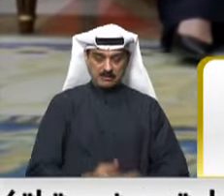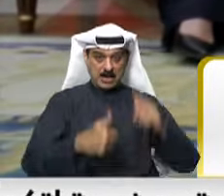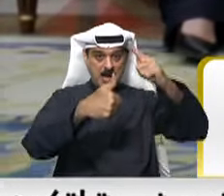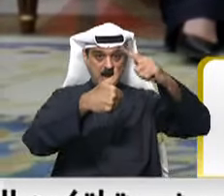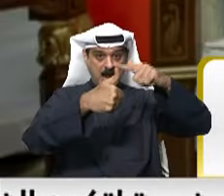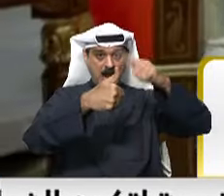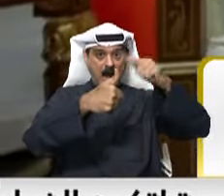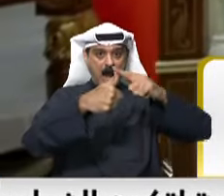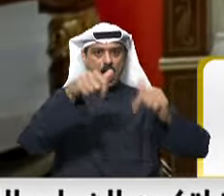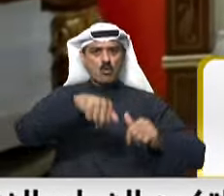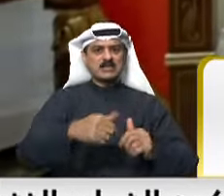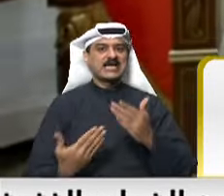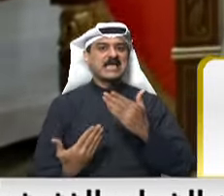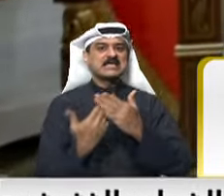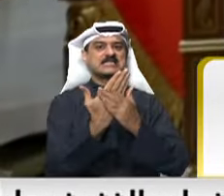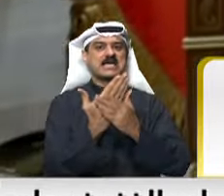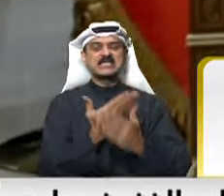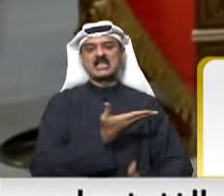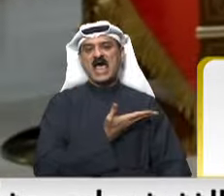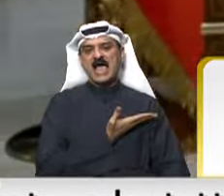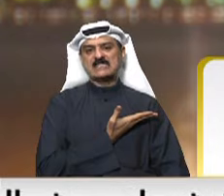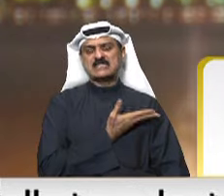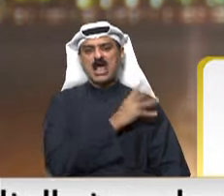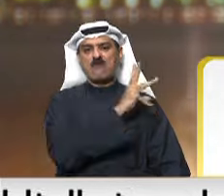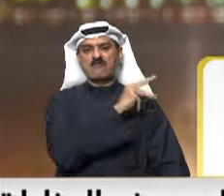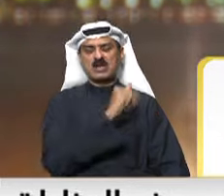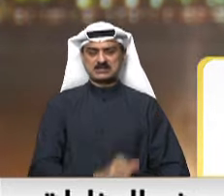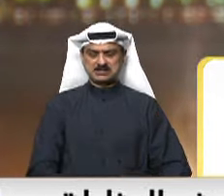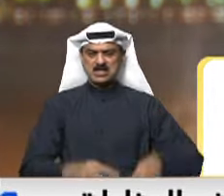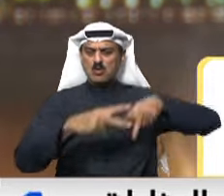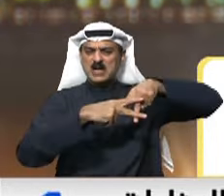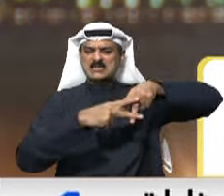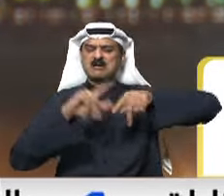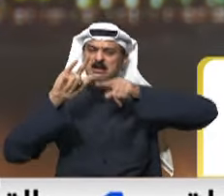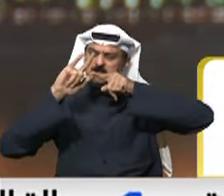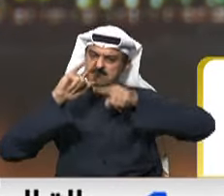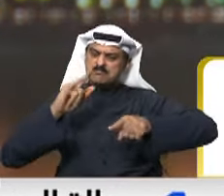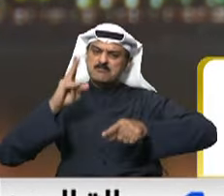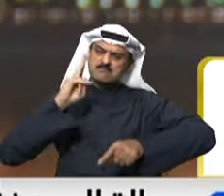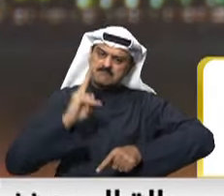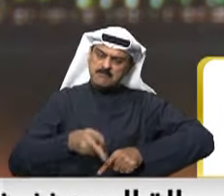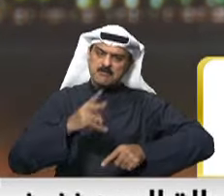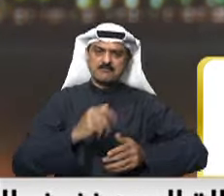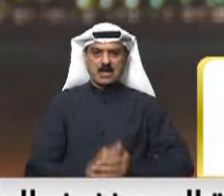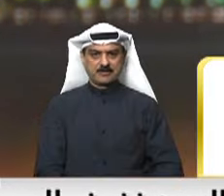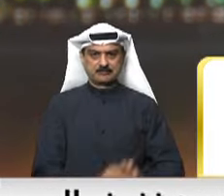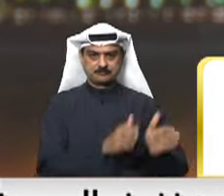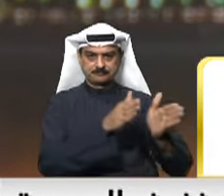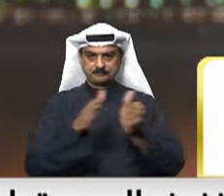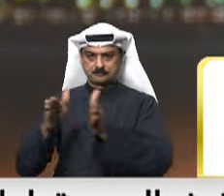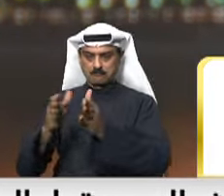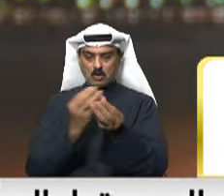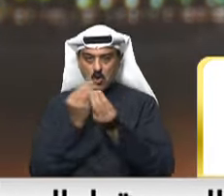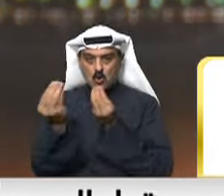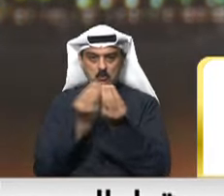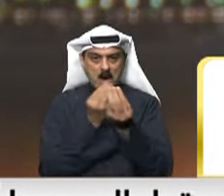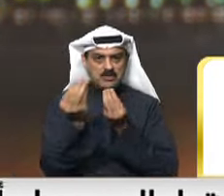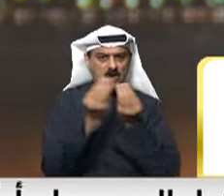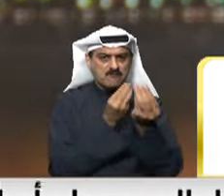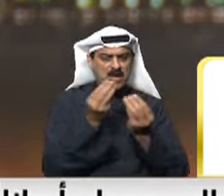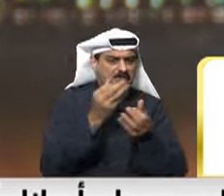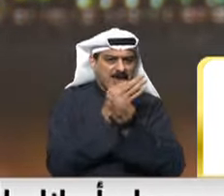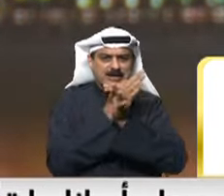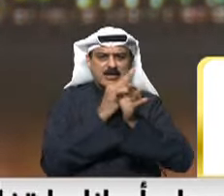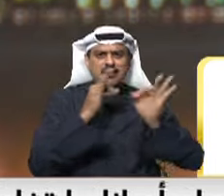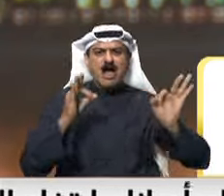مقدمتها مستجدات القضية الفلسطينية والعدوان على قطاع غزة. كما تم أيضا بحث كل ما من شأنه